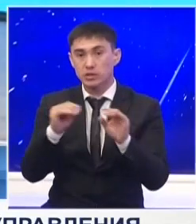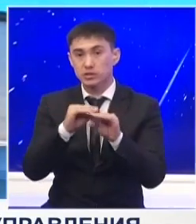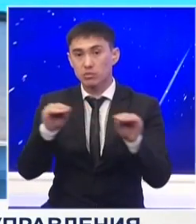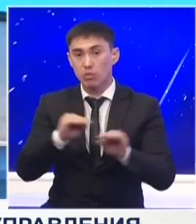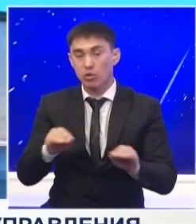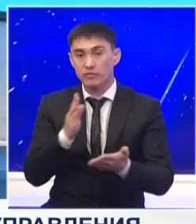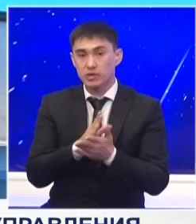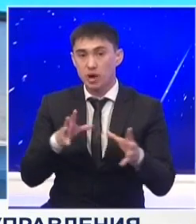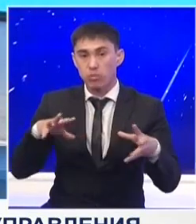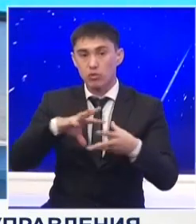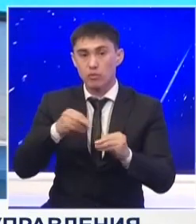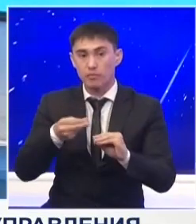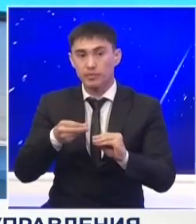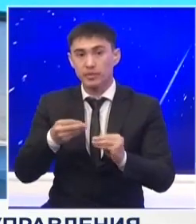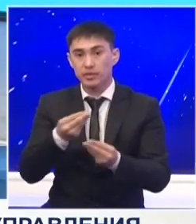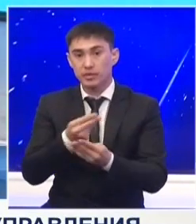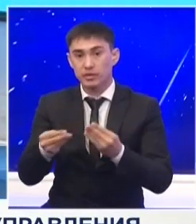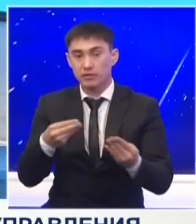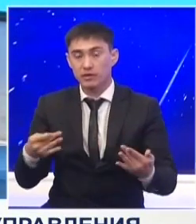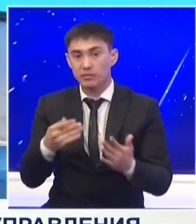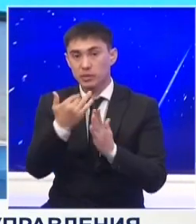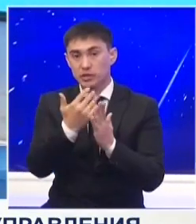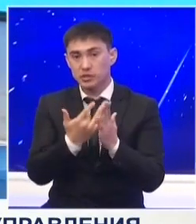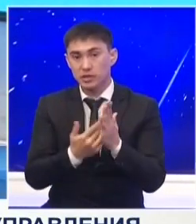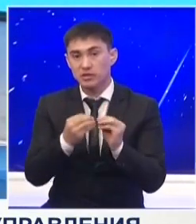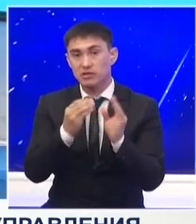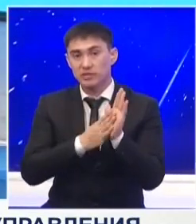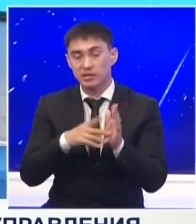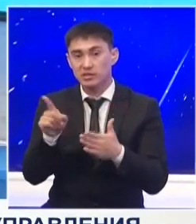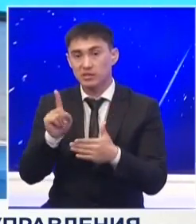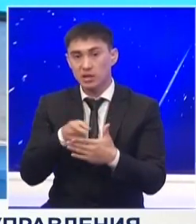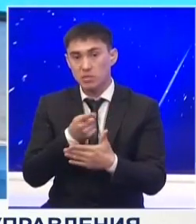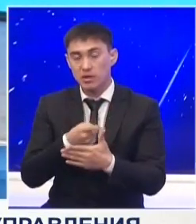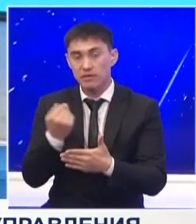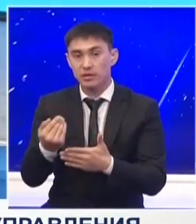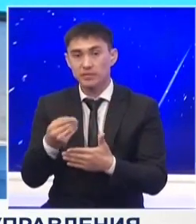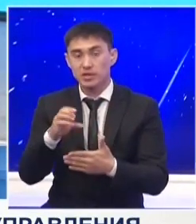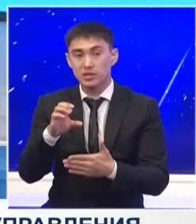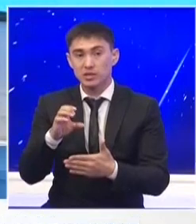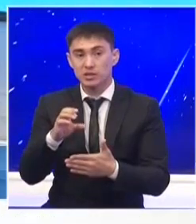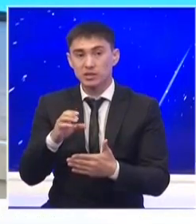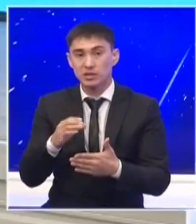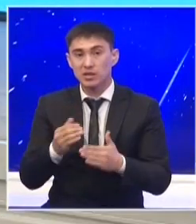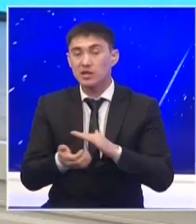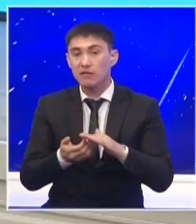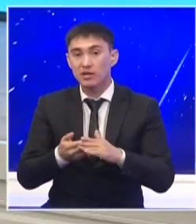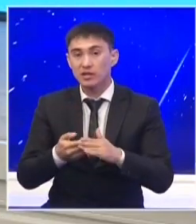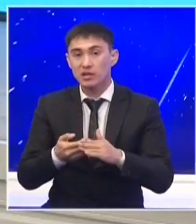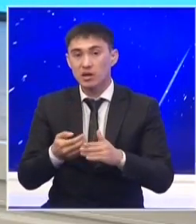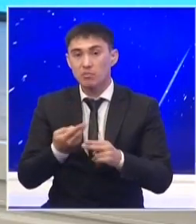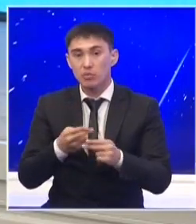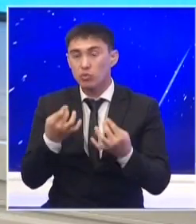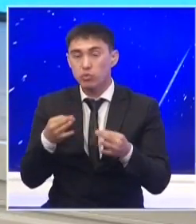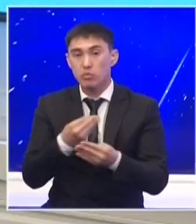есть объем всего товара из перечисленного 19 наименований СЗПТ. Прям критической нехватки по